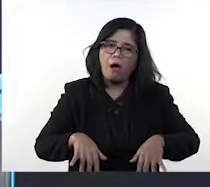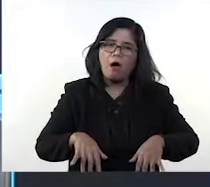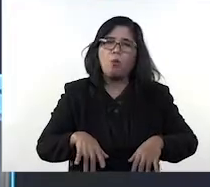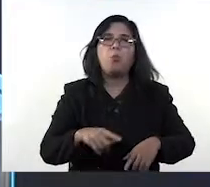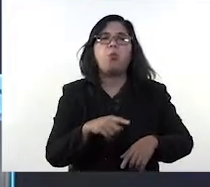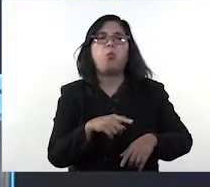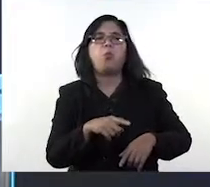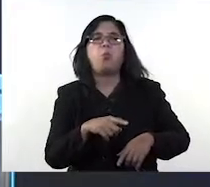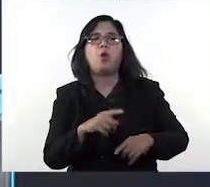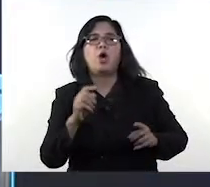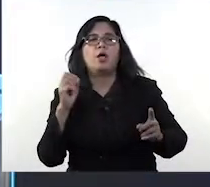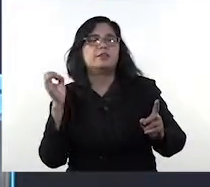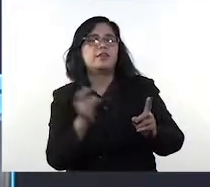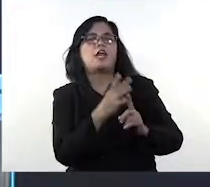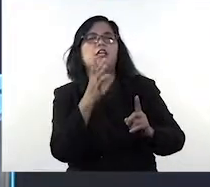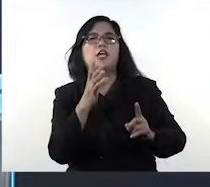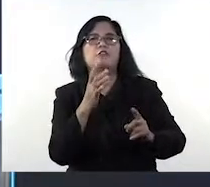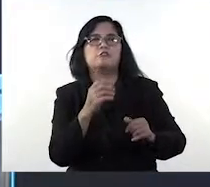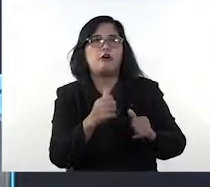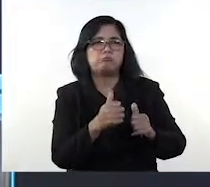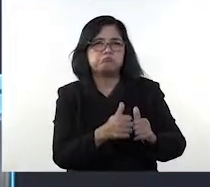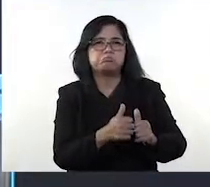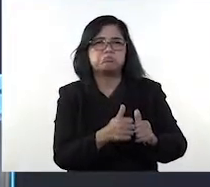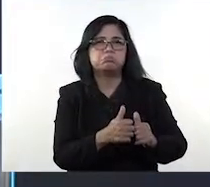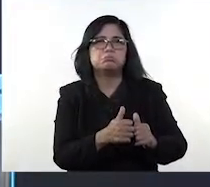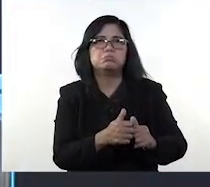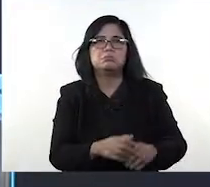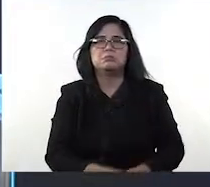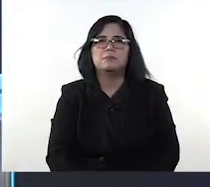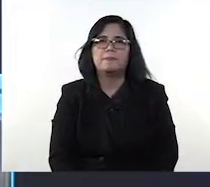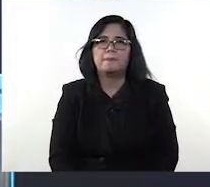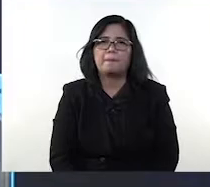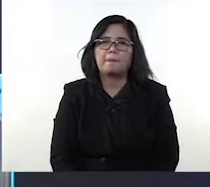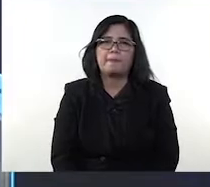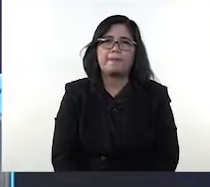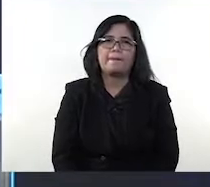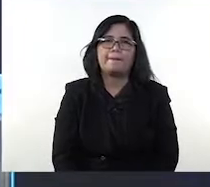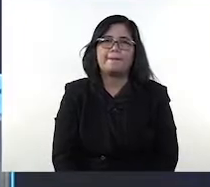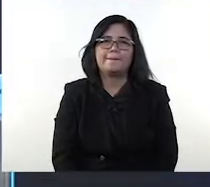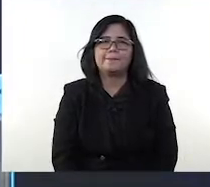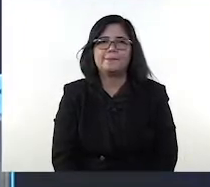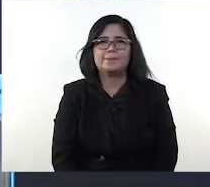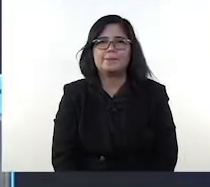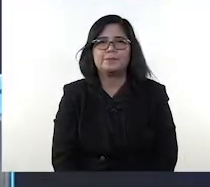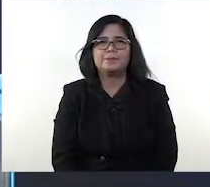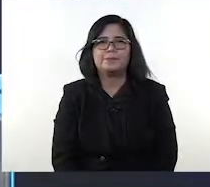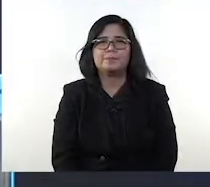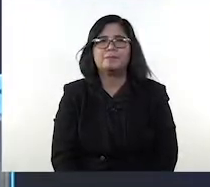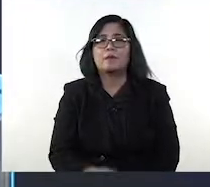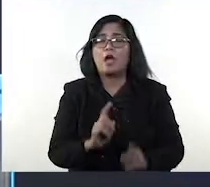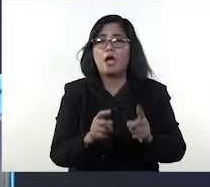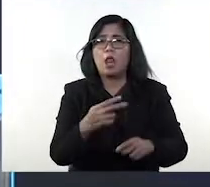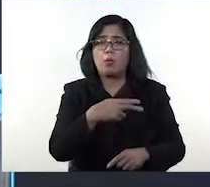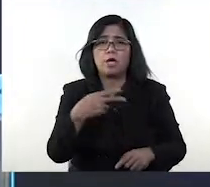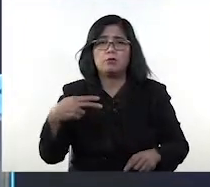strategis Hai karya pertama berarti Indonesia enggak bisa memproduksi sesuatu Hai negara